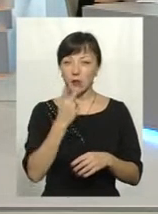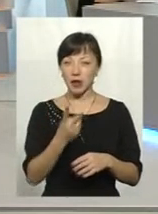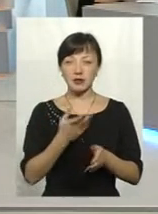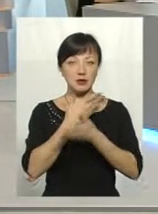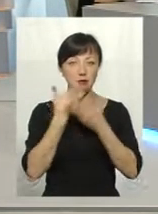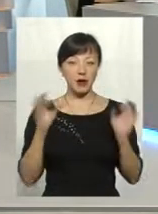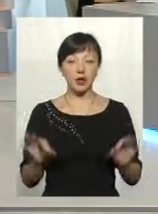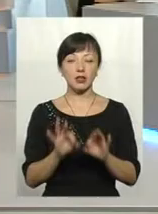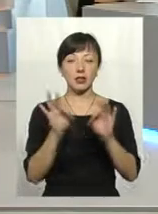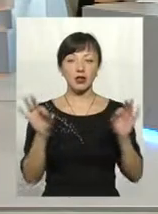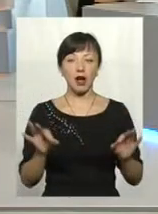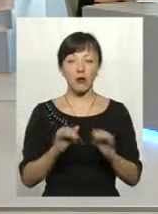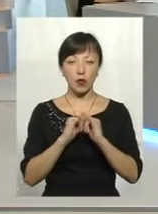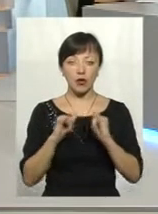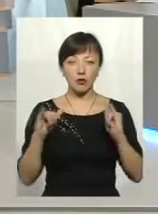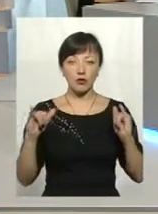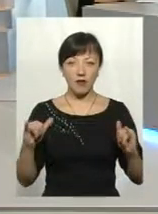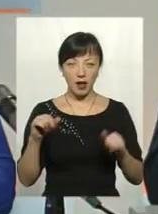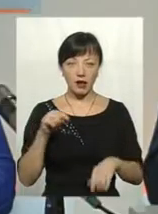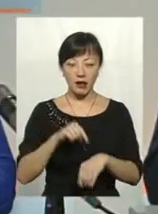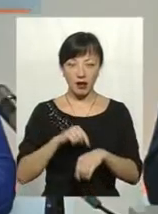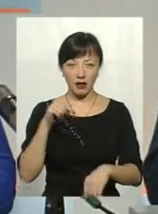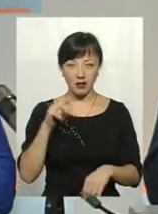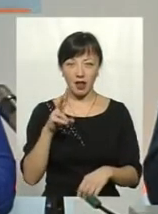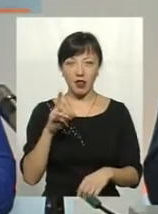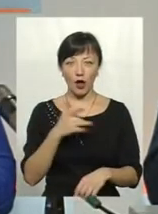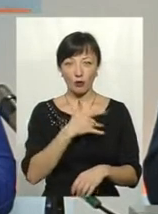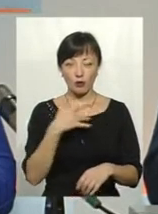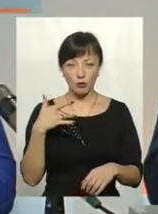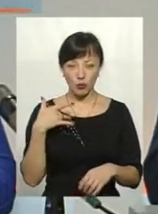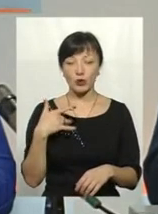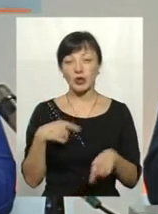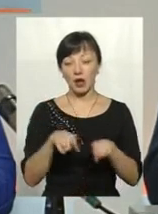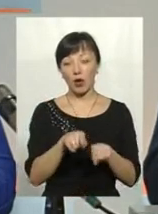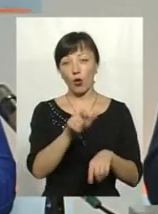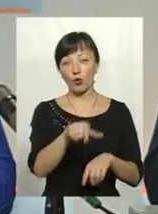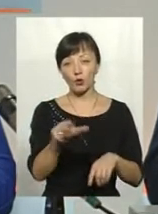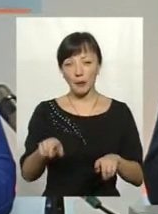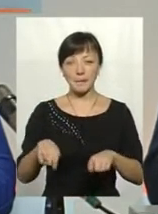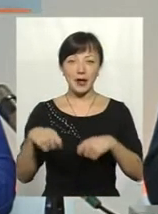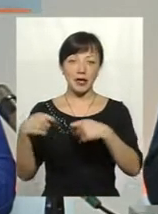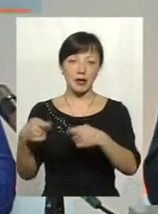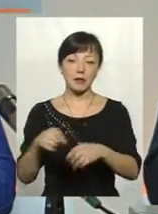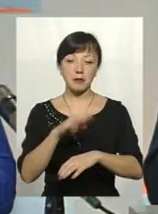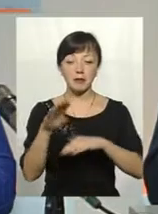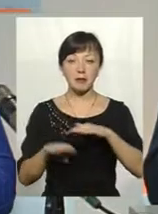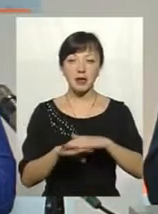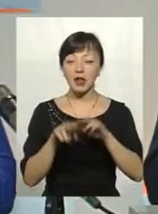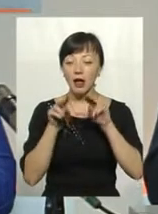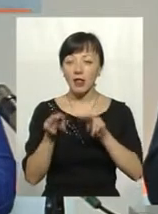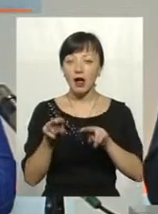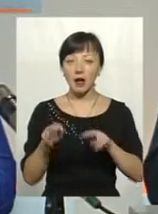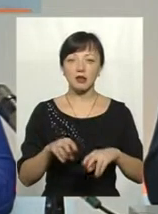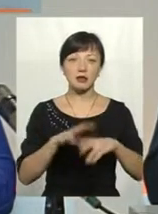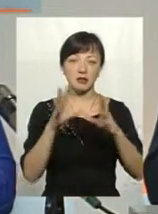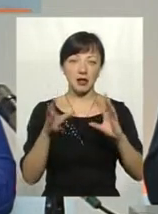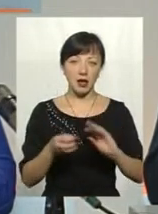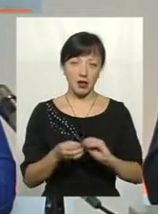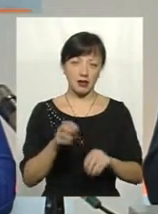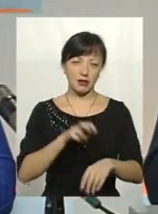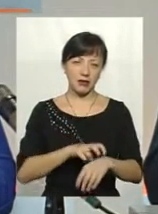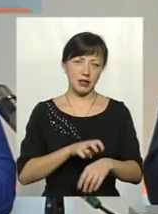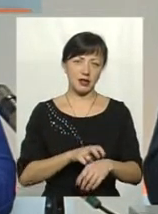немає прогресування реактивації туберкульозного процесу, ми таких осіб передаємо під нагляд загально